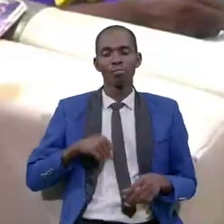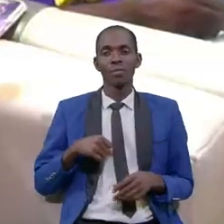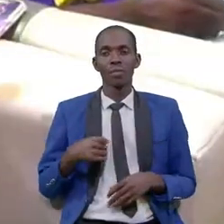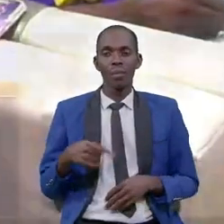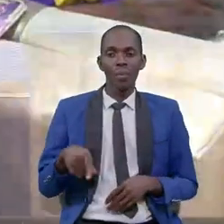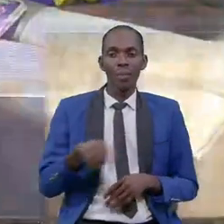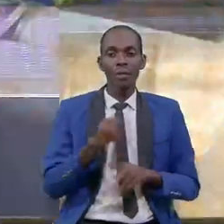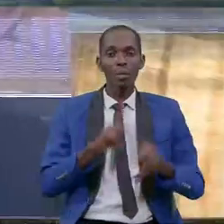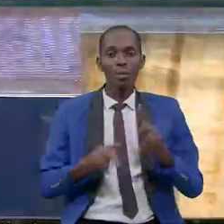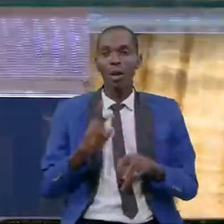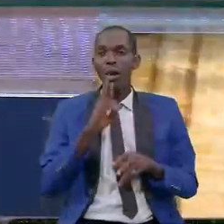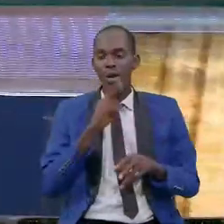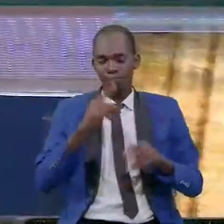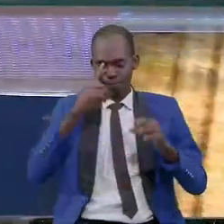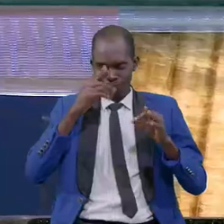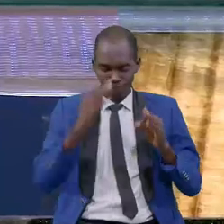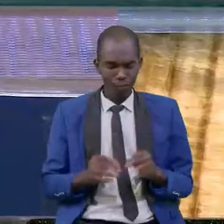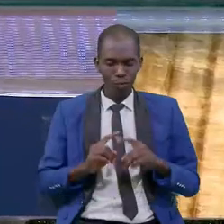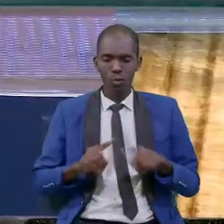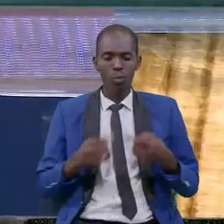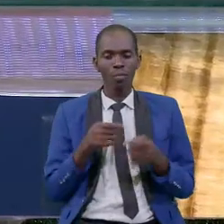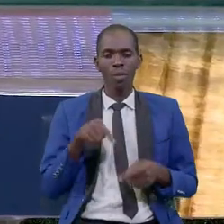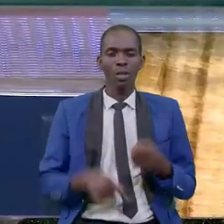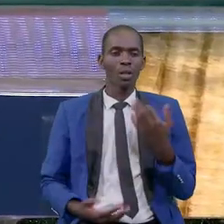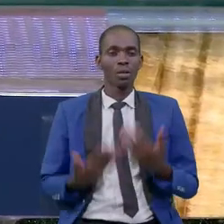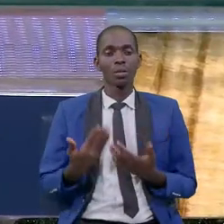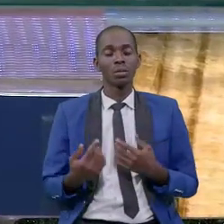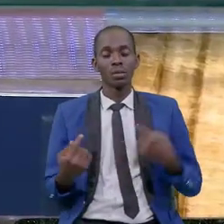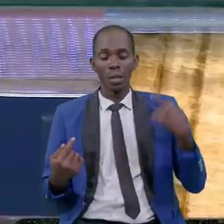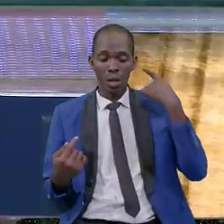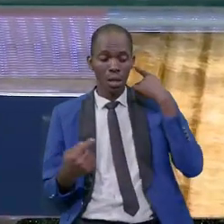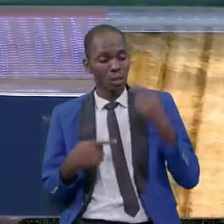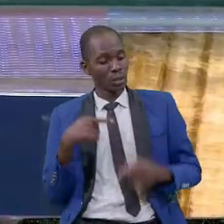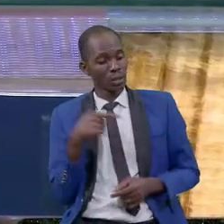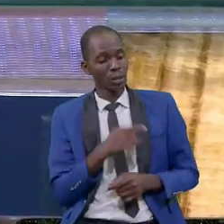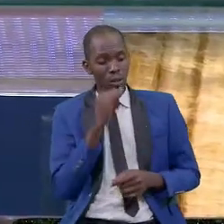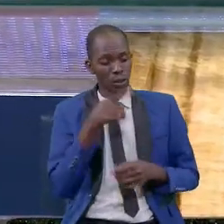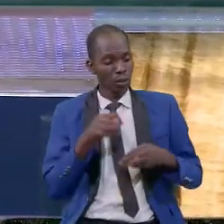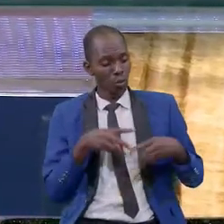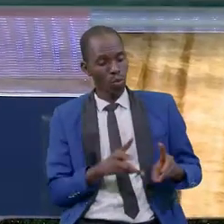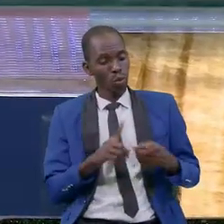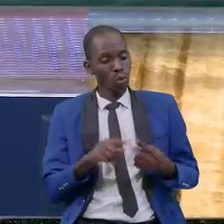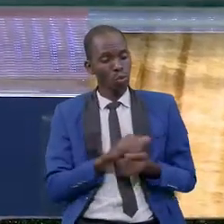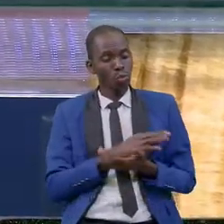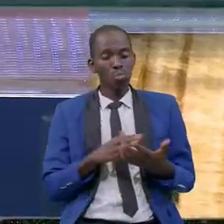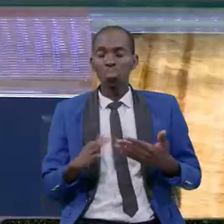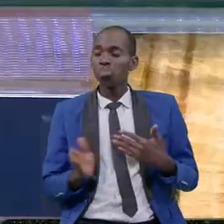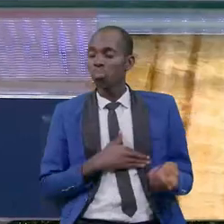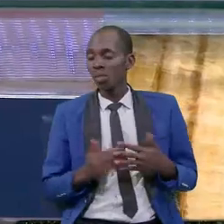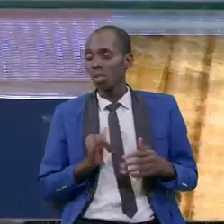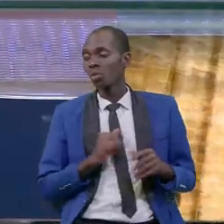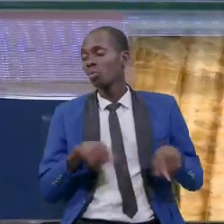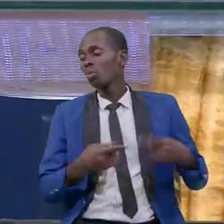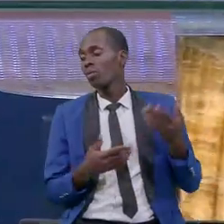Ces gens sont des gens décidés pour l'enfer. Ils ont entendu que voici la voie de la perdition, c'est ce qu'ils